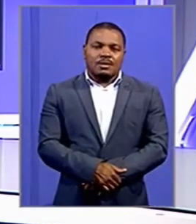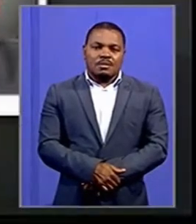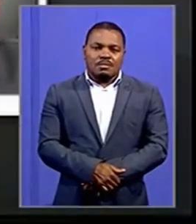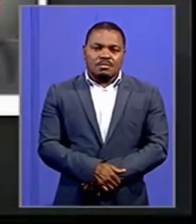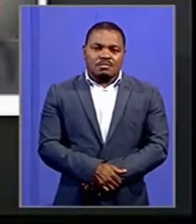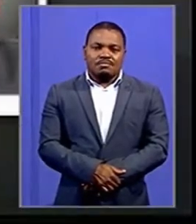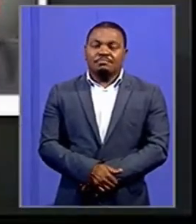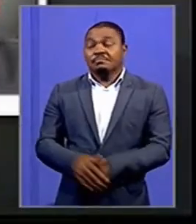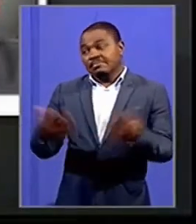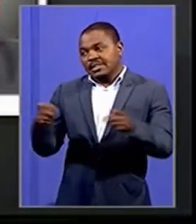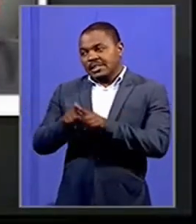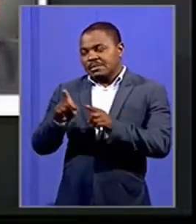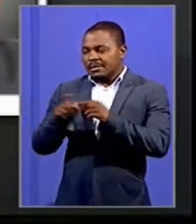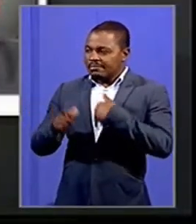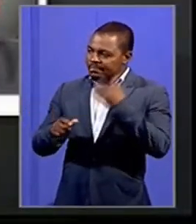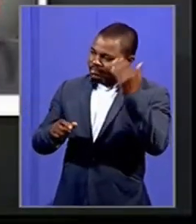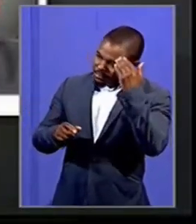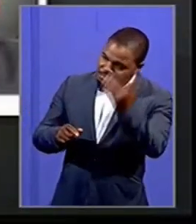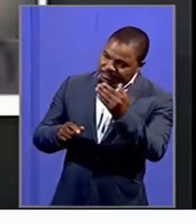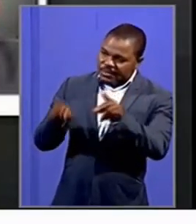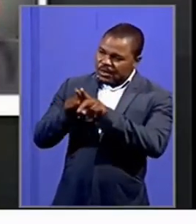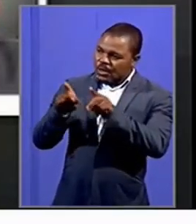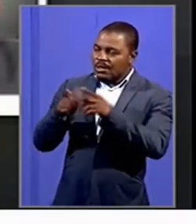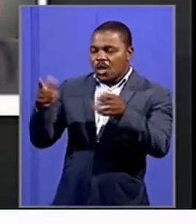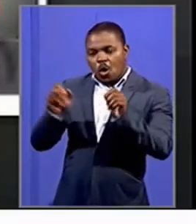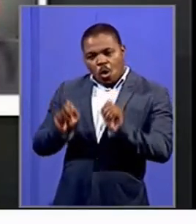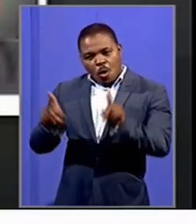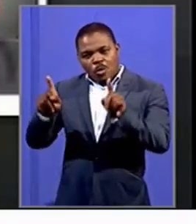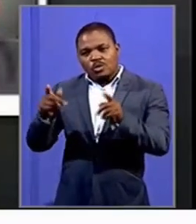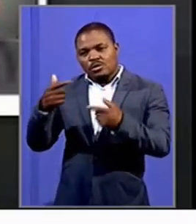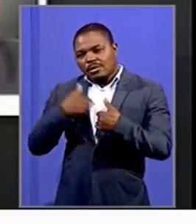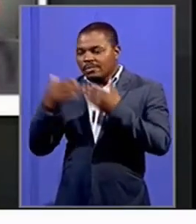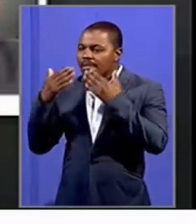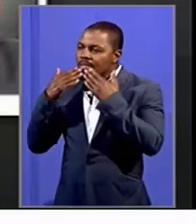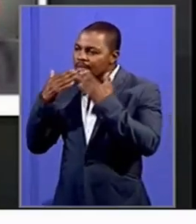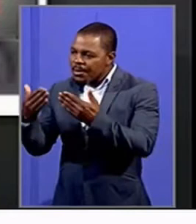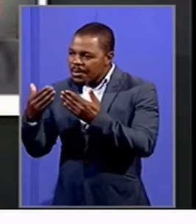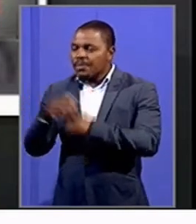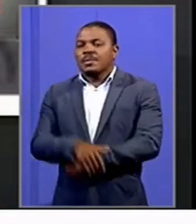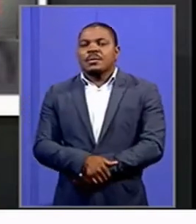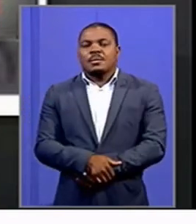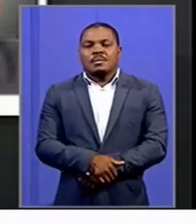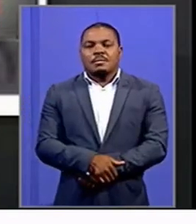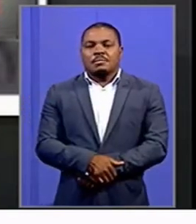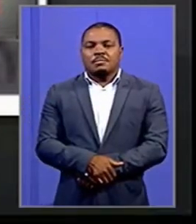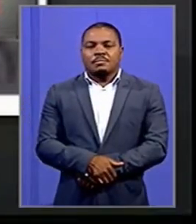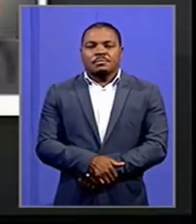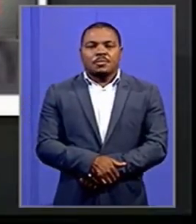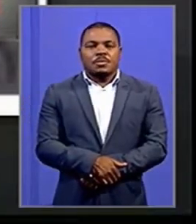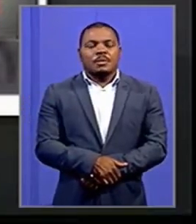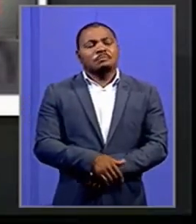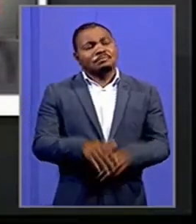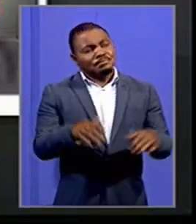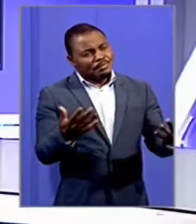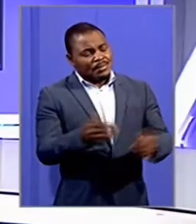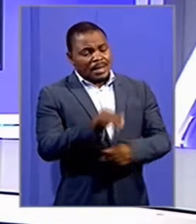Ke go dumedise ke be ke lebogela gore o mpile sebakanyana se ra gore ke buele baretsi ba gago. Rre